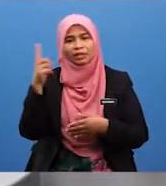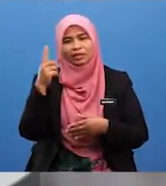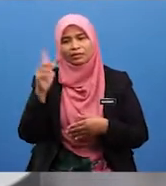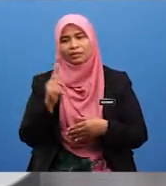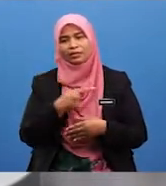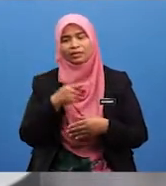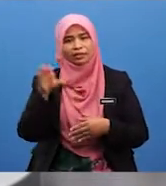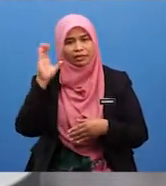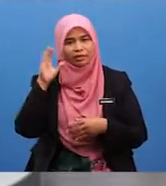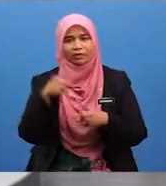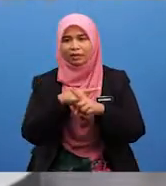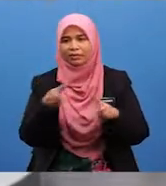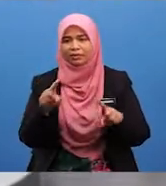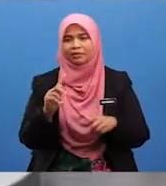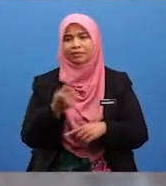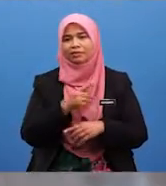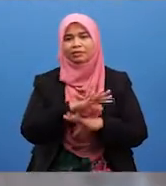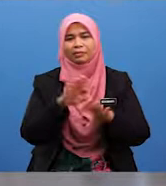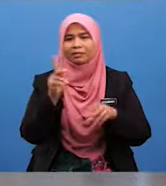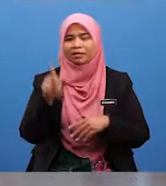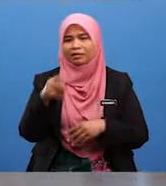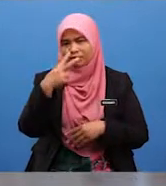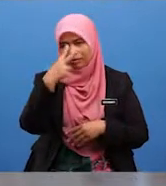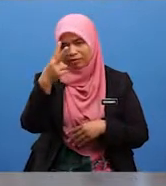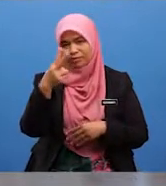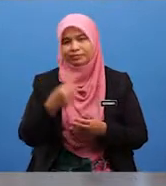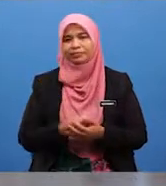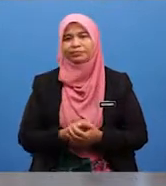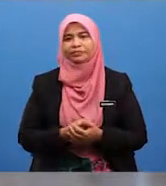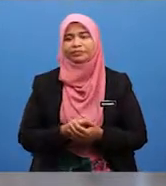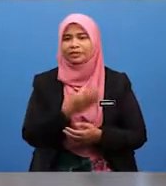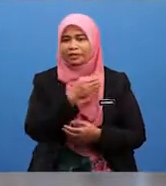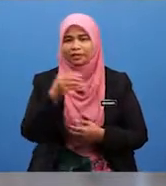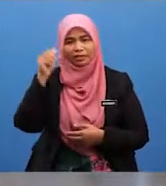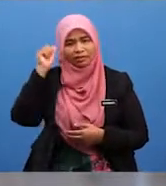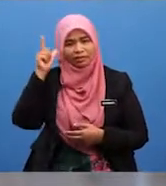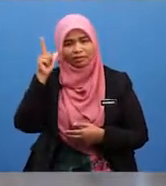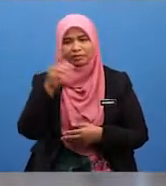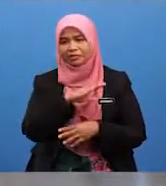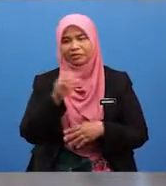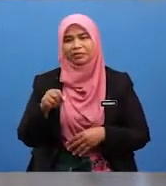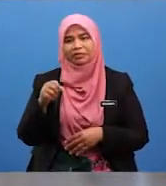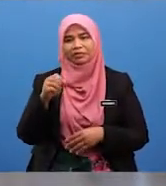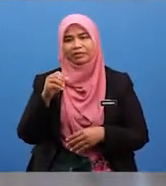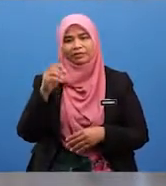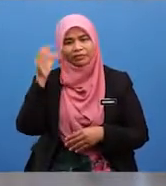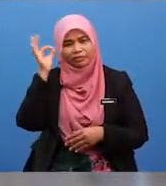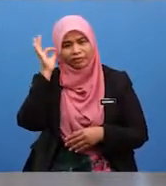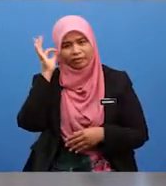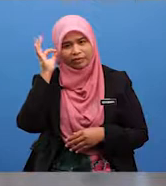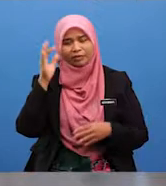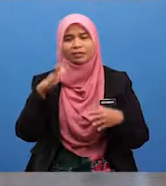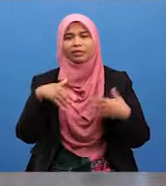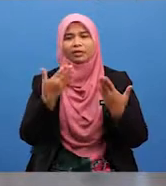tetapi kita tidak pernah menyaksikannya dan akal kita tidak dapat menggambarkan bagaimana